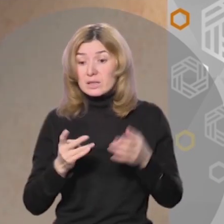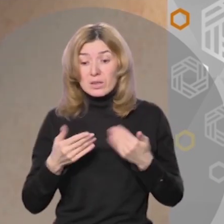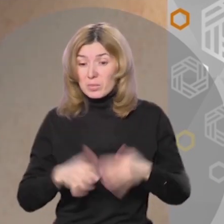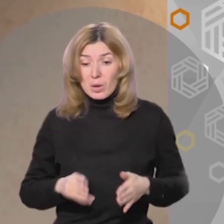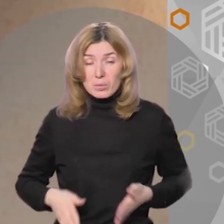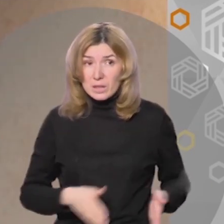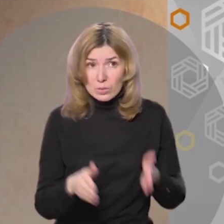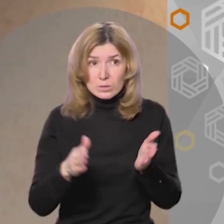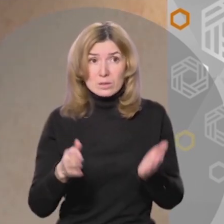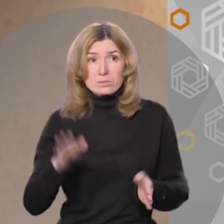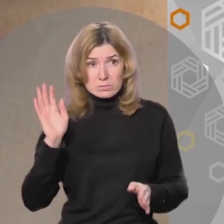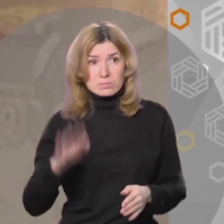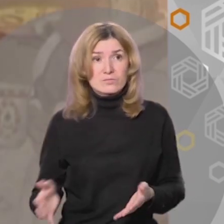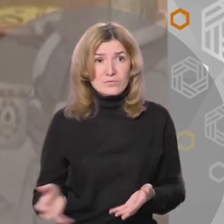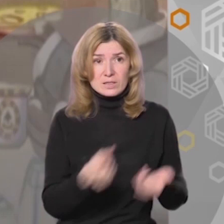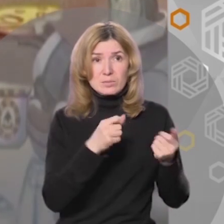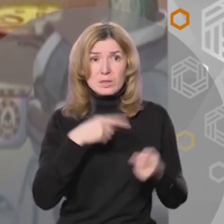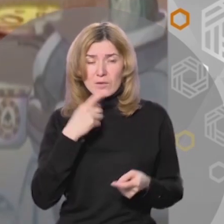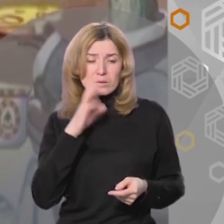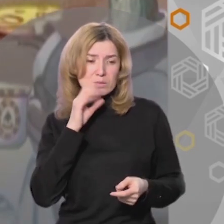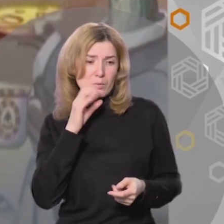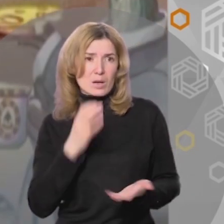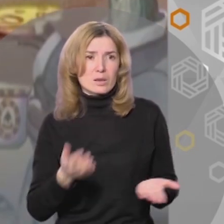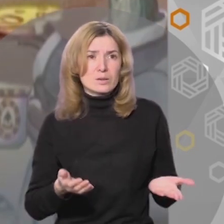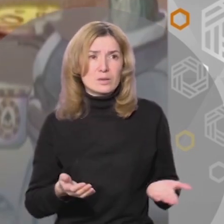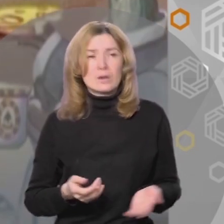не потеряешь его по дороге, промолвил Бернар.